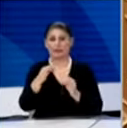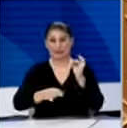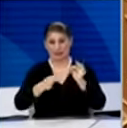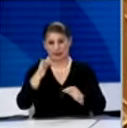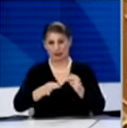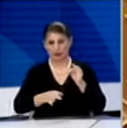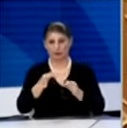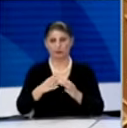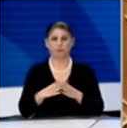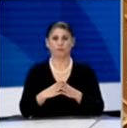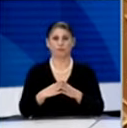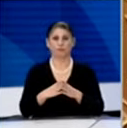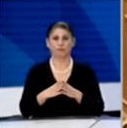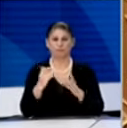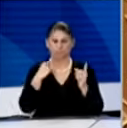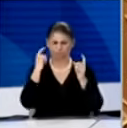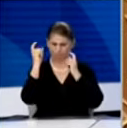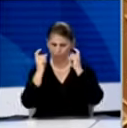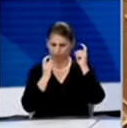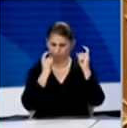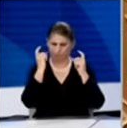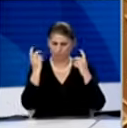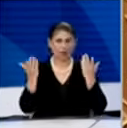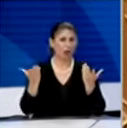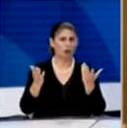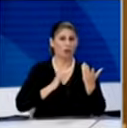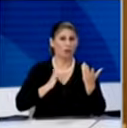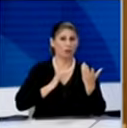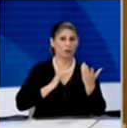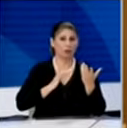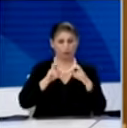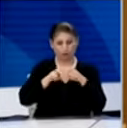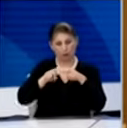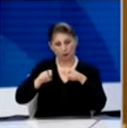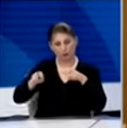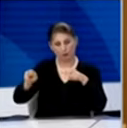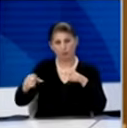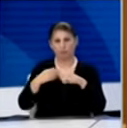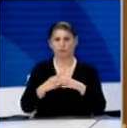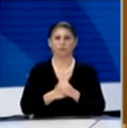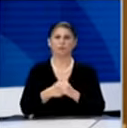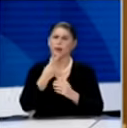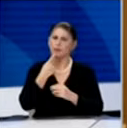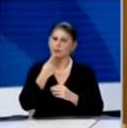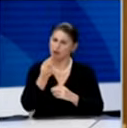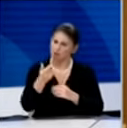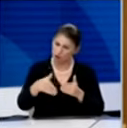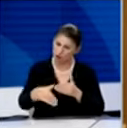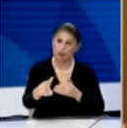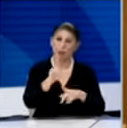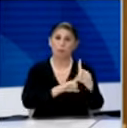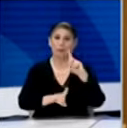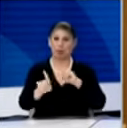συνεδρίαση και αναρωτιούνται. Θα πω σε λίγο ποιοι